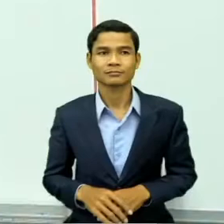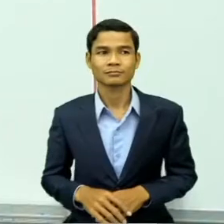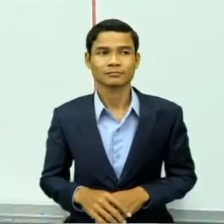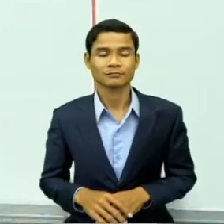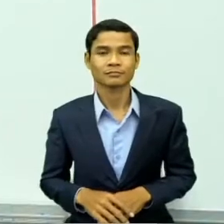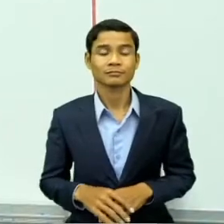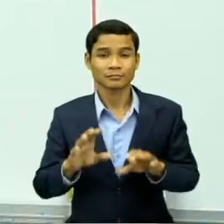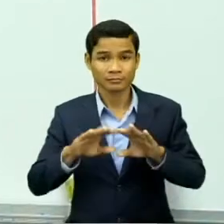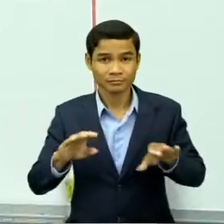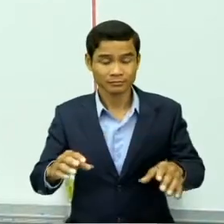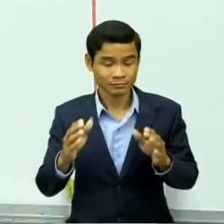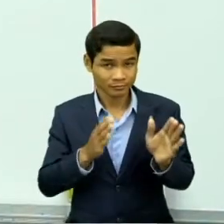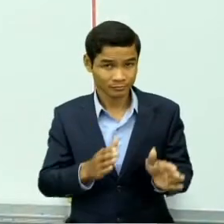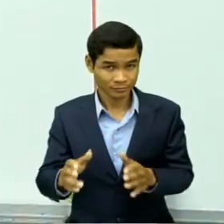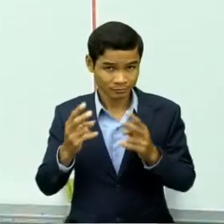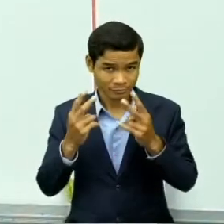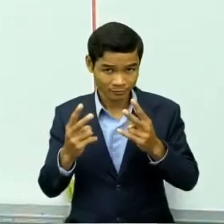ចាកូនត្រៀមខ្លួនចាប់ផ្ដើម